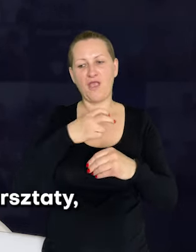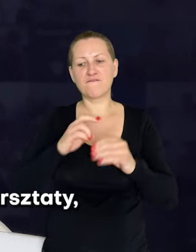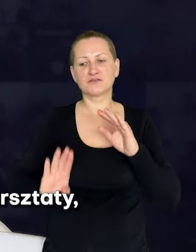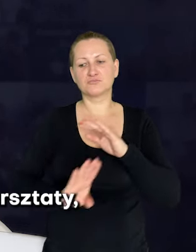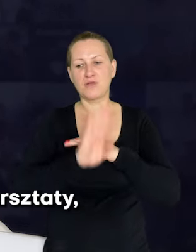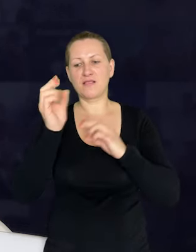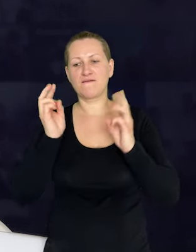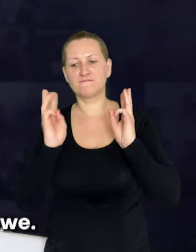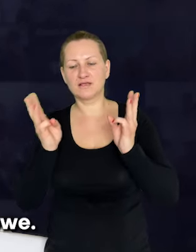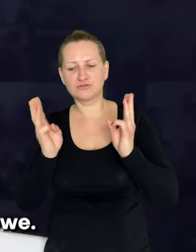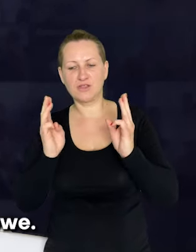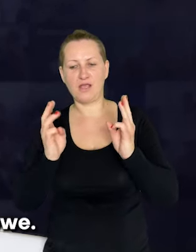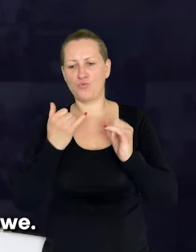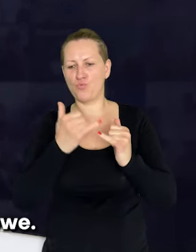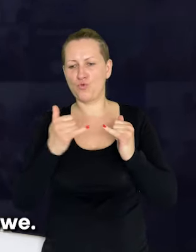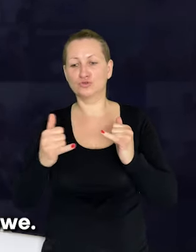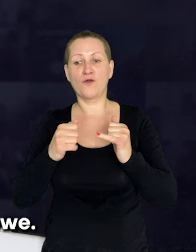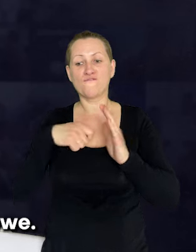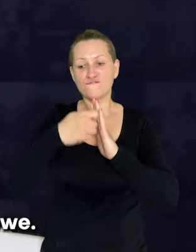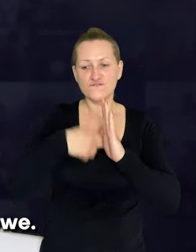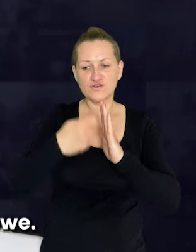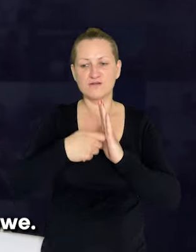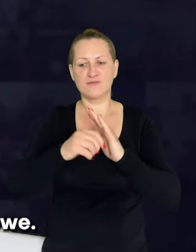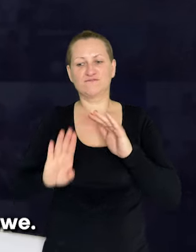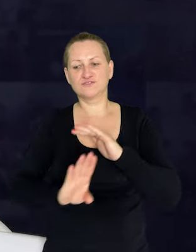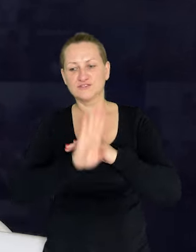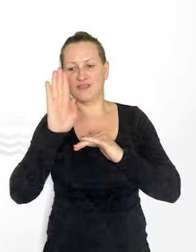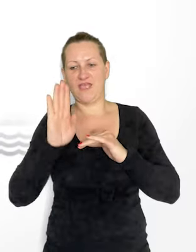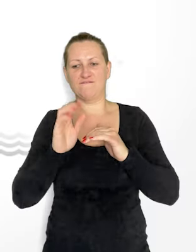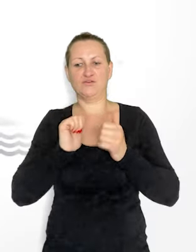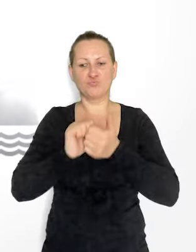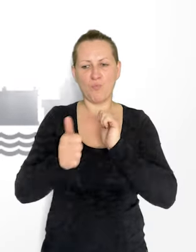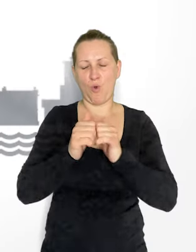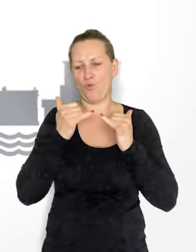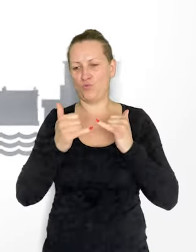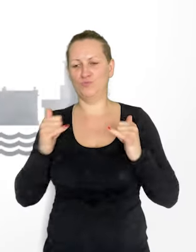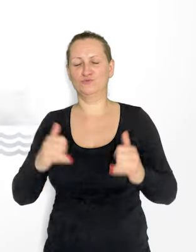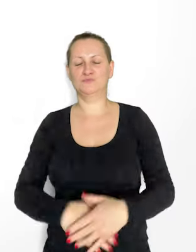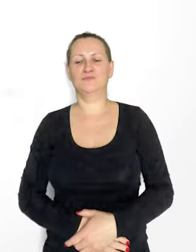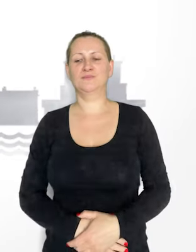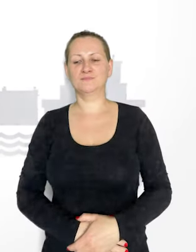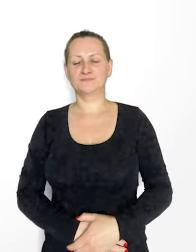gry planszowe, pokazy filmowe, wystawy i atrakcje sportowe.